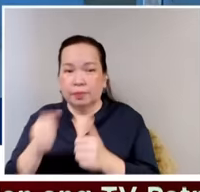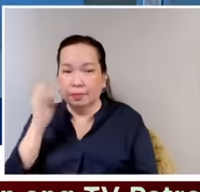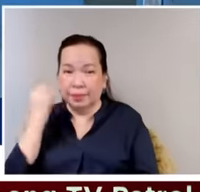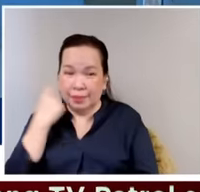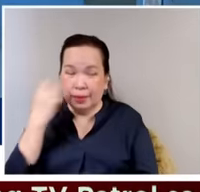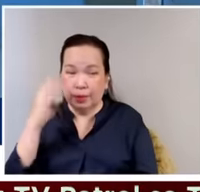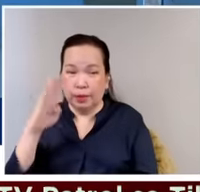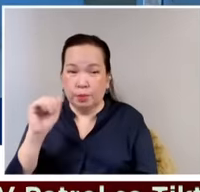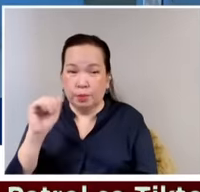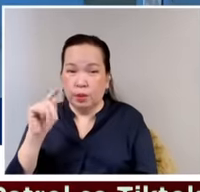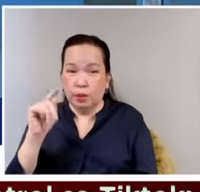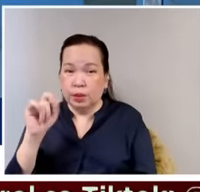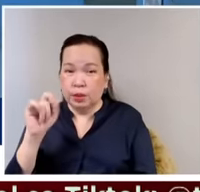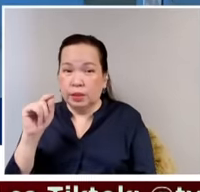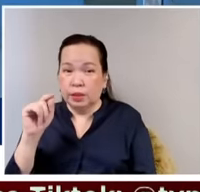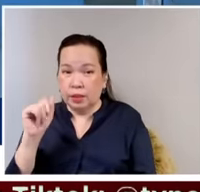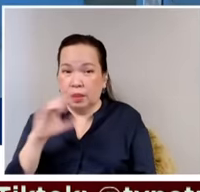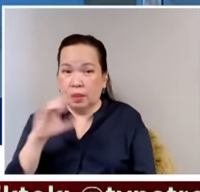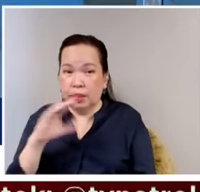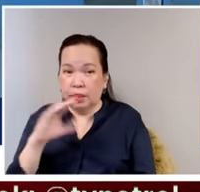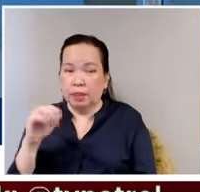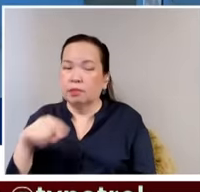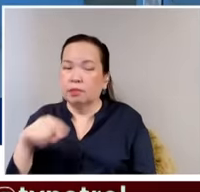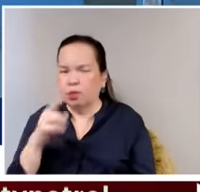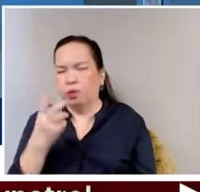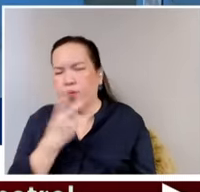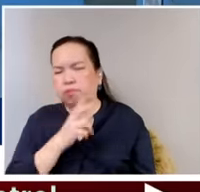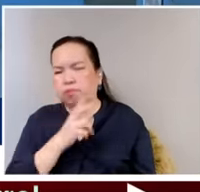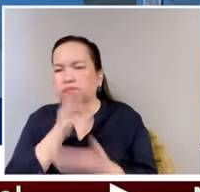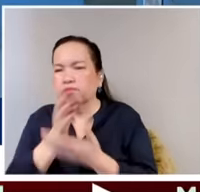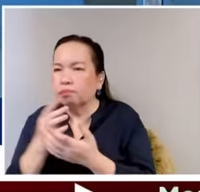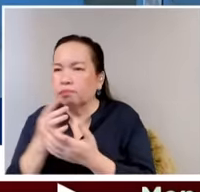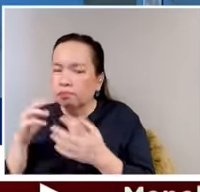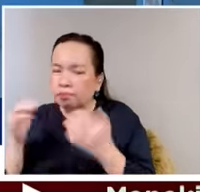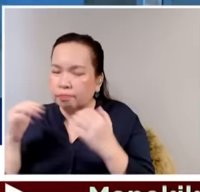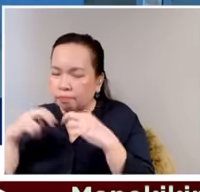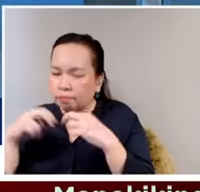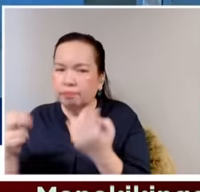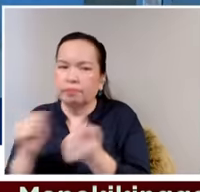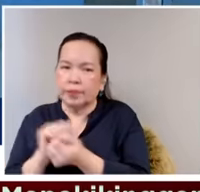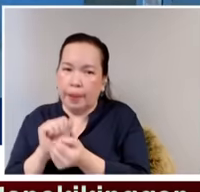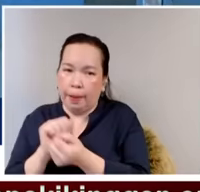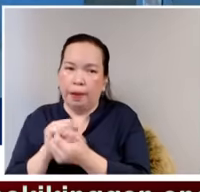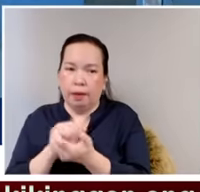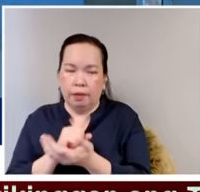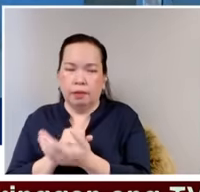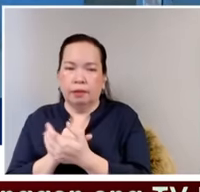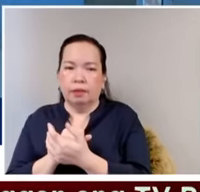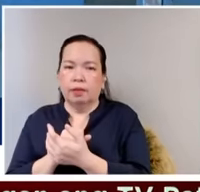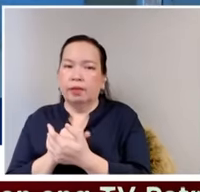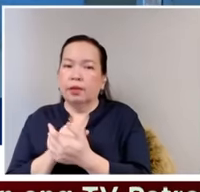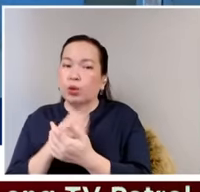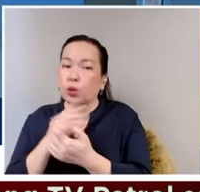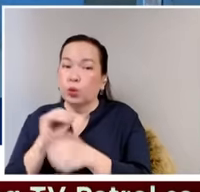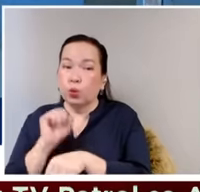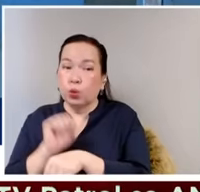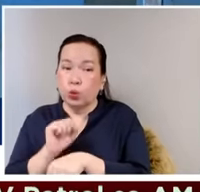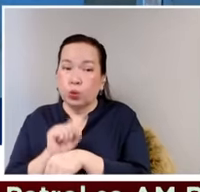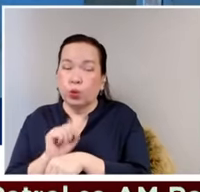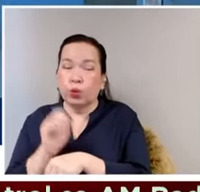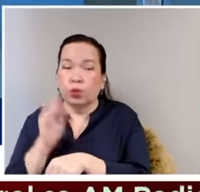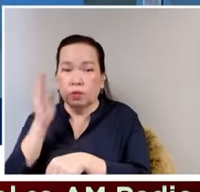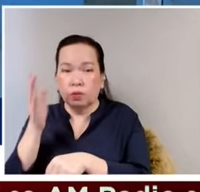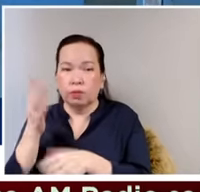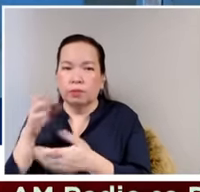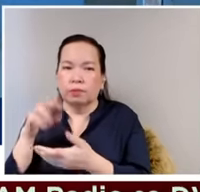kanila, nagpinasalamatan nila, pinasalamatan ni Regino tsaka ni Bautista yung mga empleyado na para sa kanilang matagal